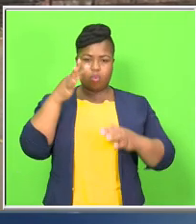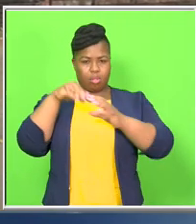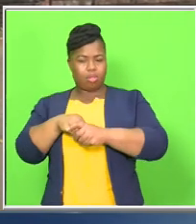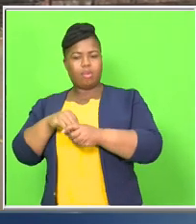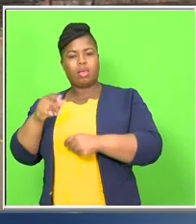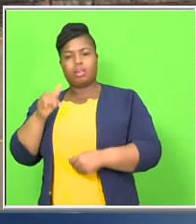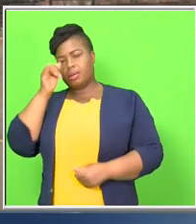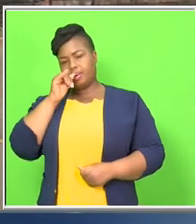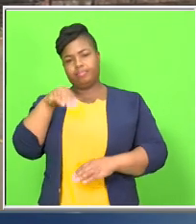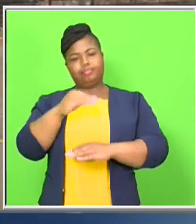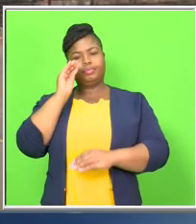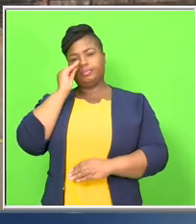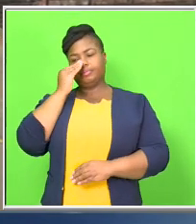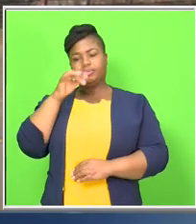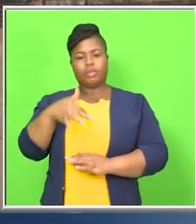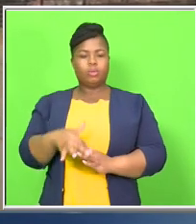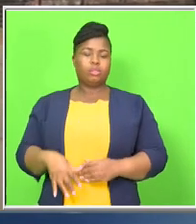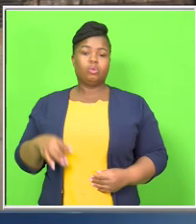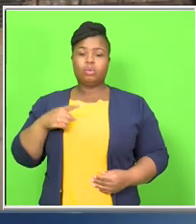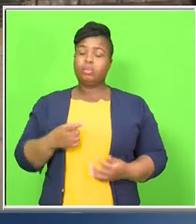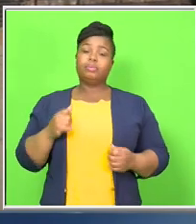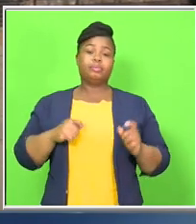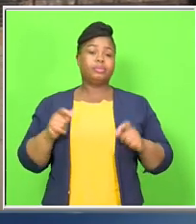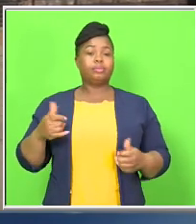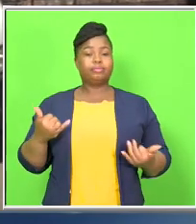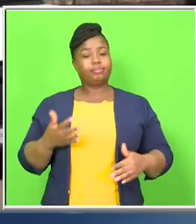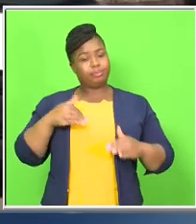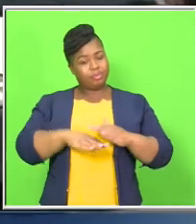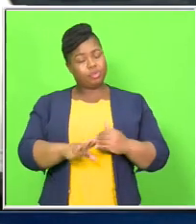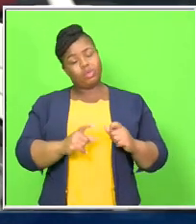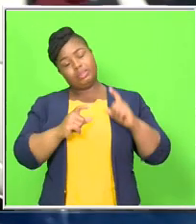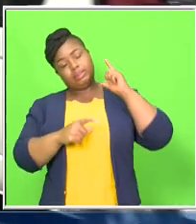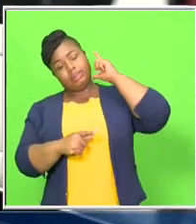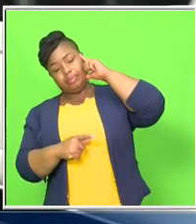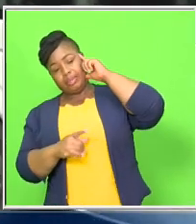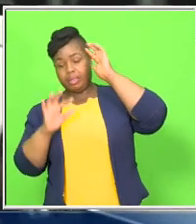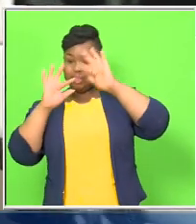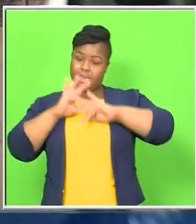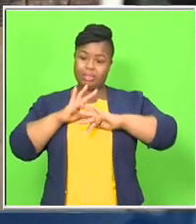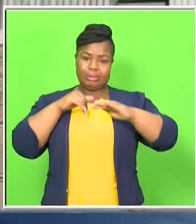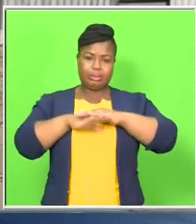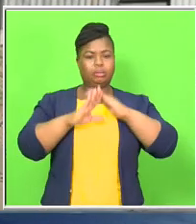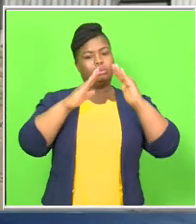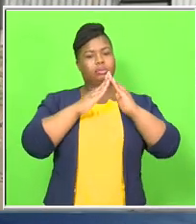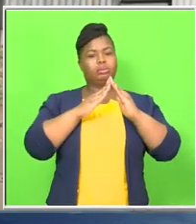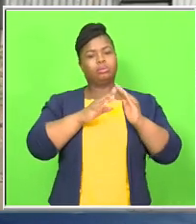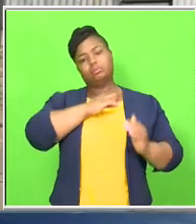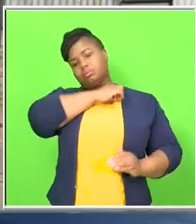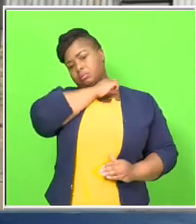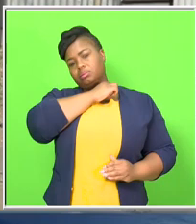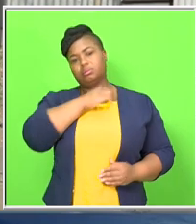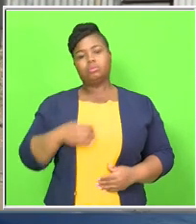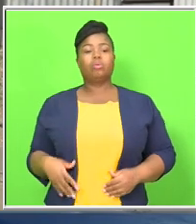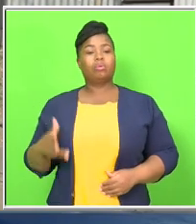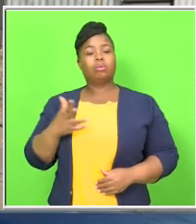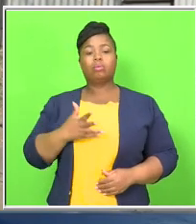Ngobaguma njeje bayanggenelu wa bantu belele zinzi na kona la napakati hostela. Bengeneluwe